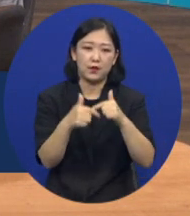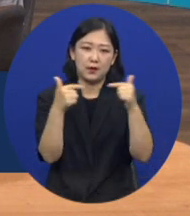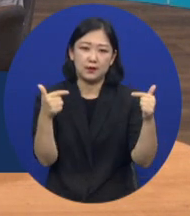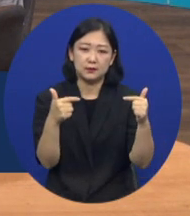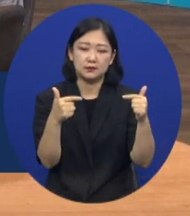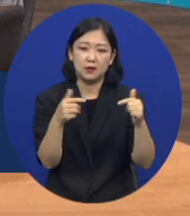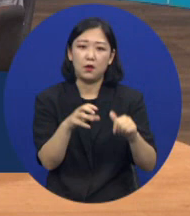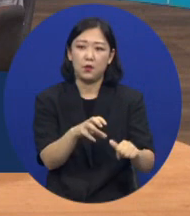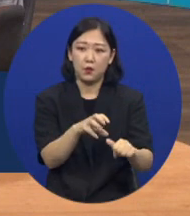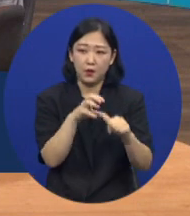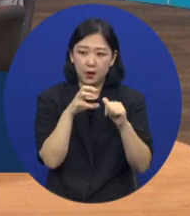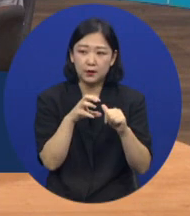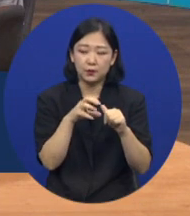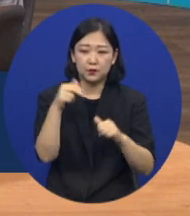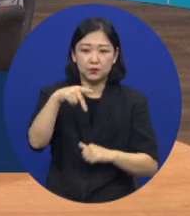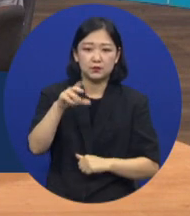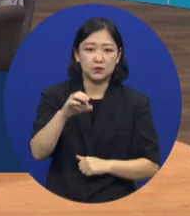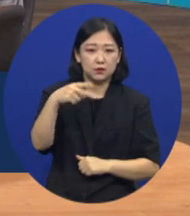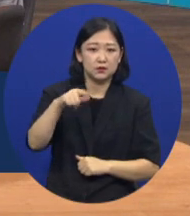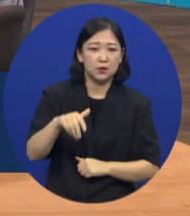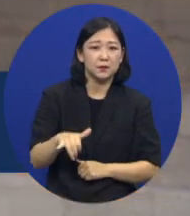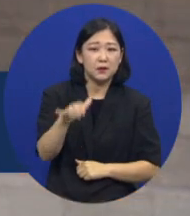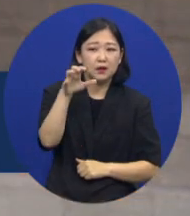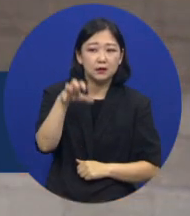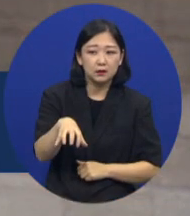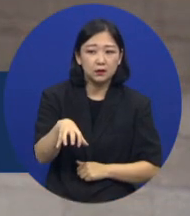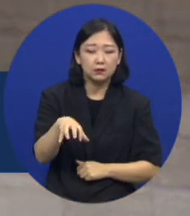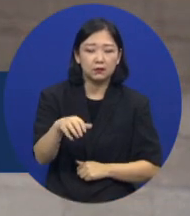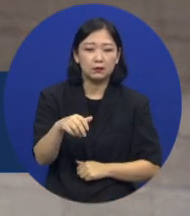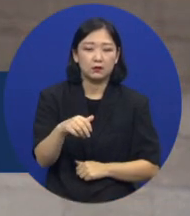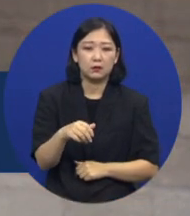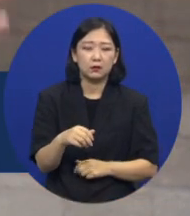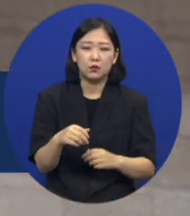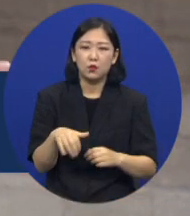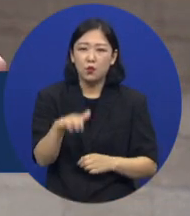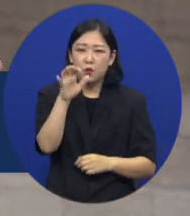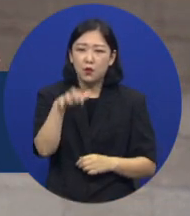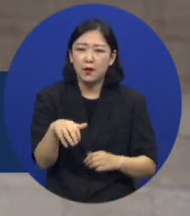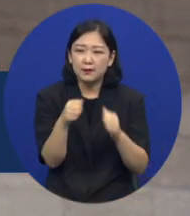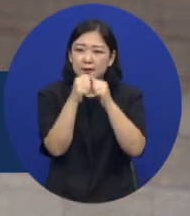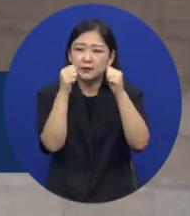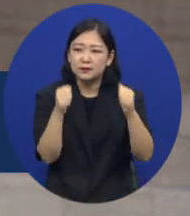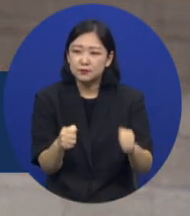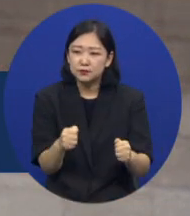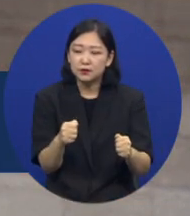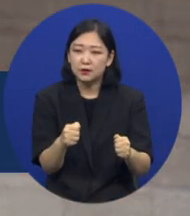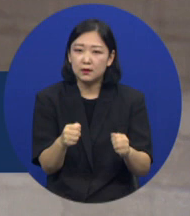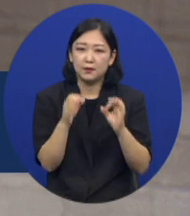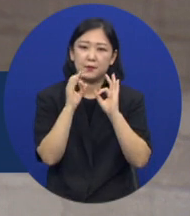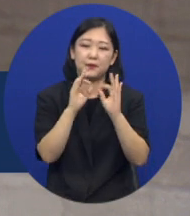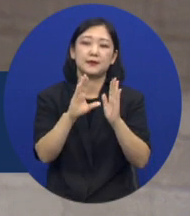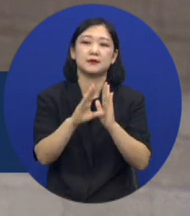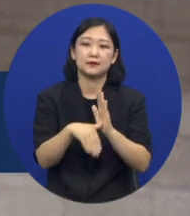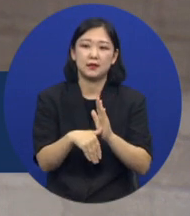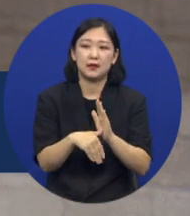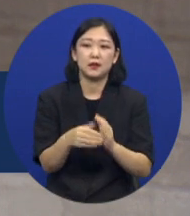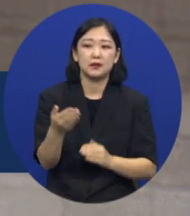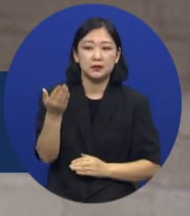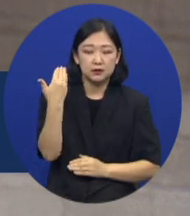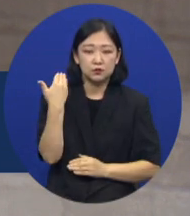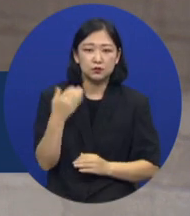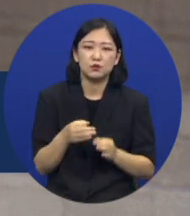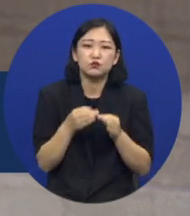그리고 보조 공항으로 서 의 정석 비행장 이라고 하는 것을 큰 틀에서 제주공항 인프라 라고 하는 틀에서 봐서 기존에 우리가